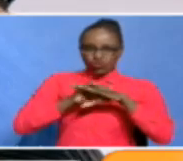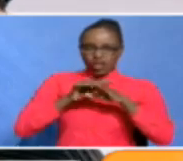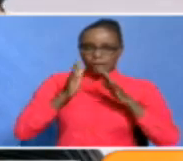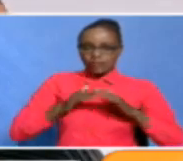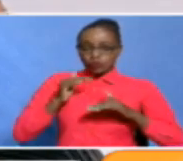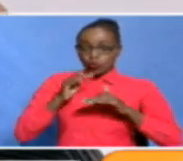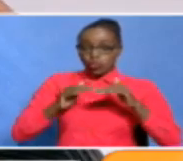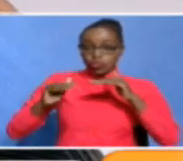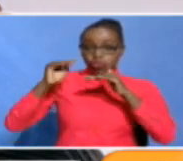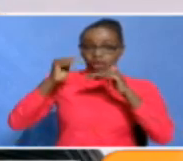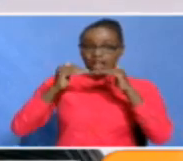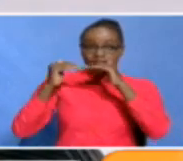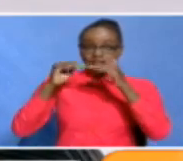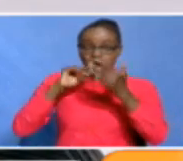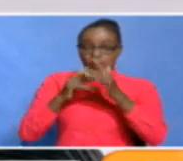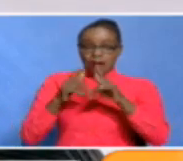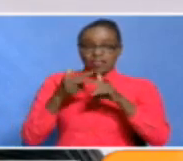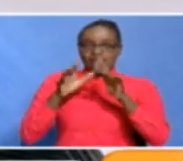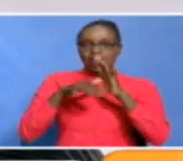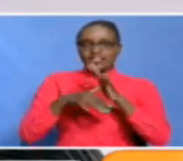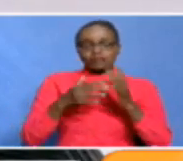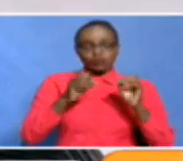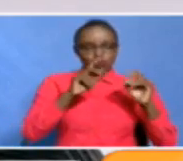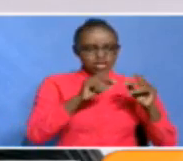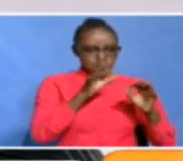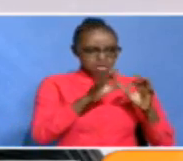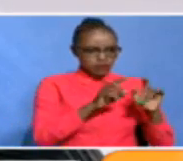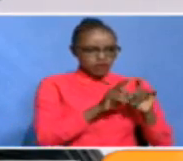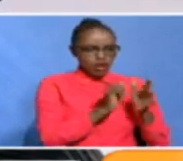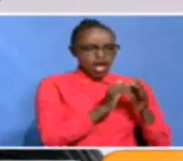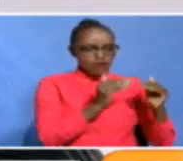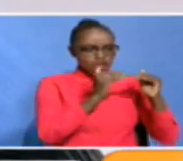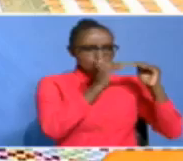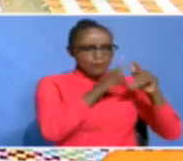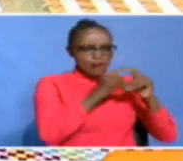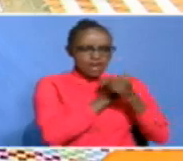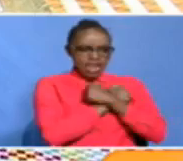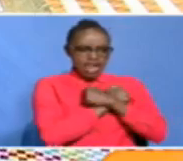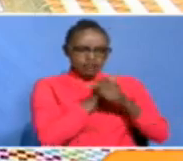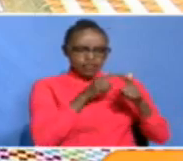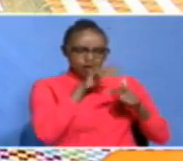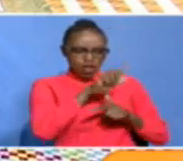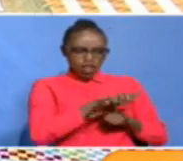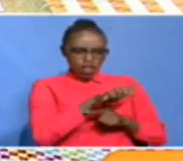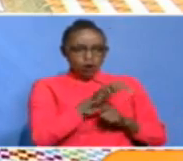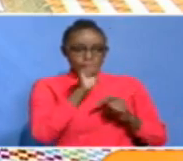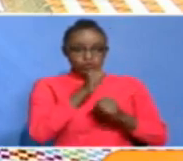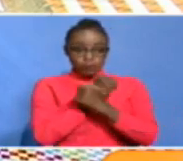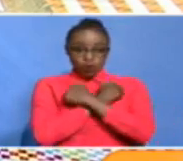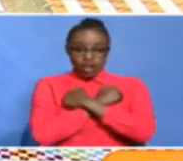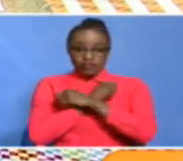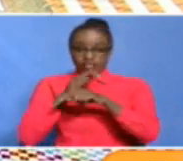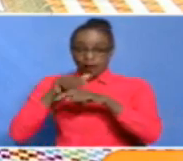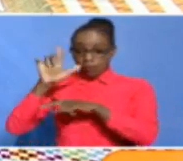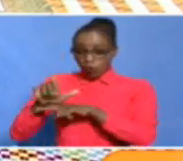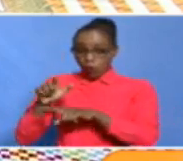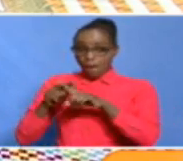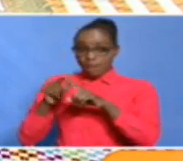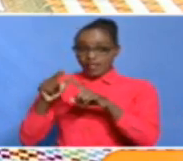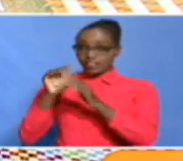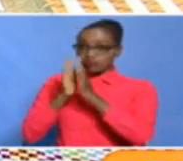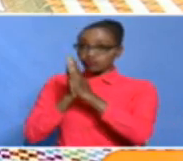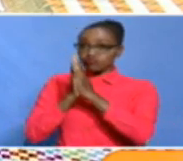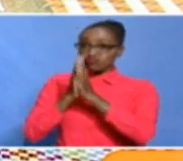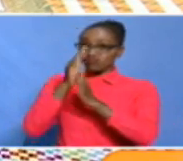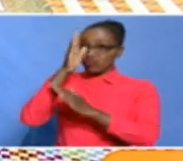kiwango cha juu alafu baadaye uje. Na kama ana kiwango cha juu unampenda ile kiwango cha chini. Unaweza kumpenda kwa kiwango cha chini, lakini omba